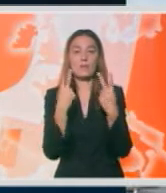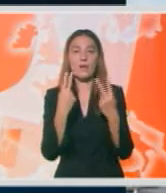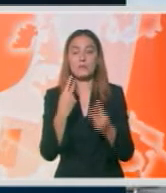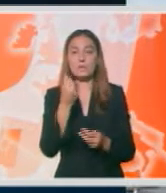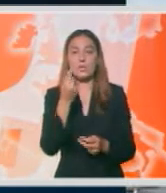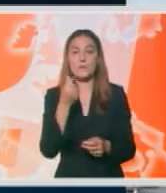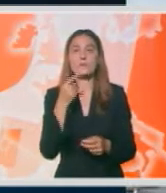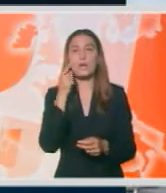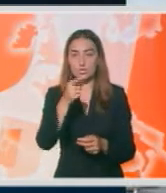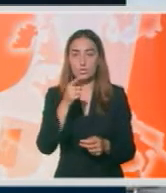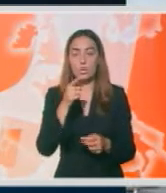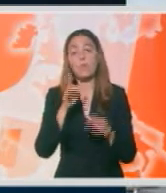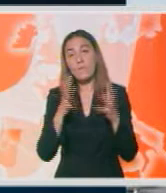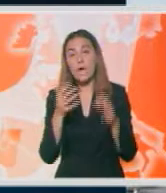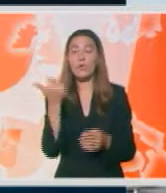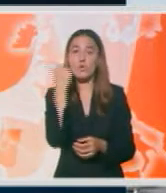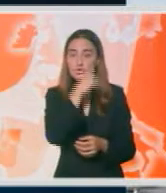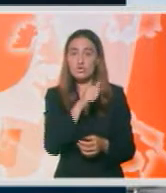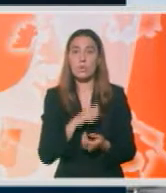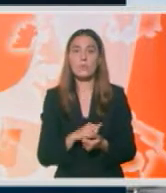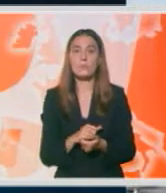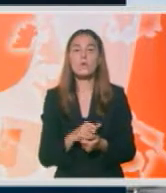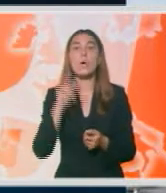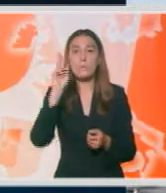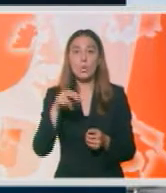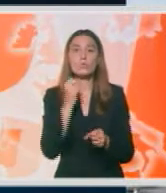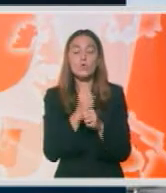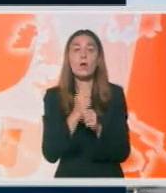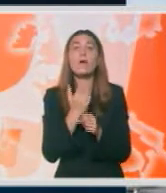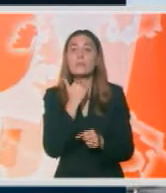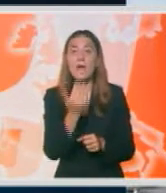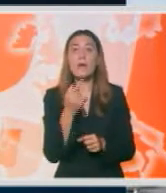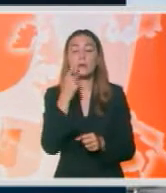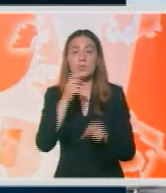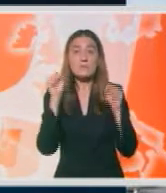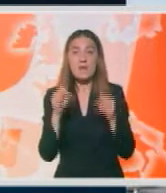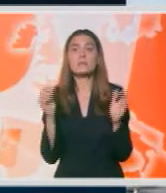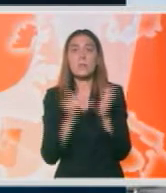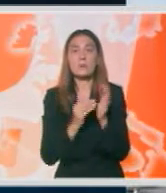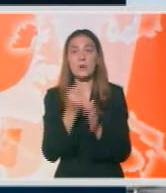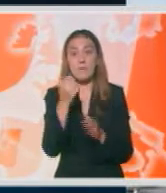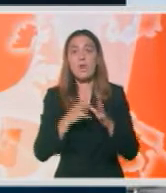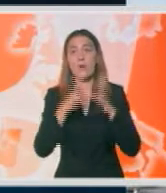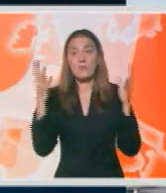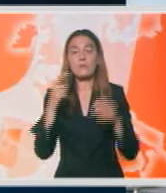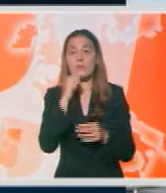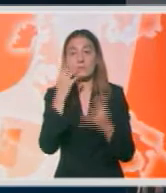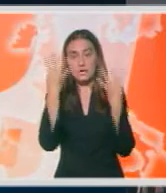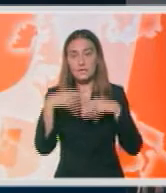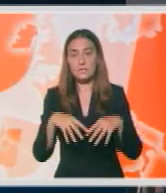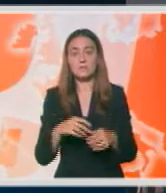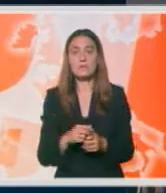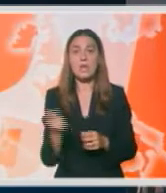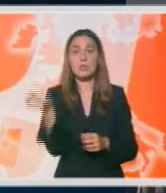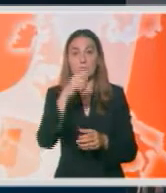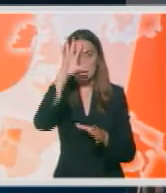onda je to onako nešto što je moguće raditi, ali za to je zaista potrebna malo veća finansijska ekspertiza.